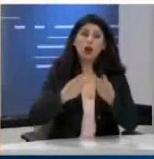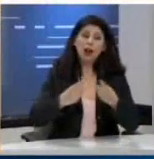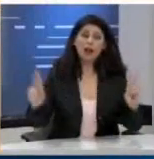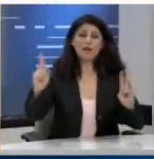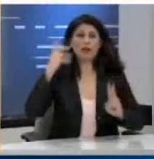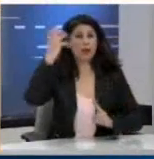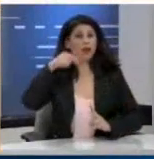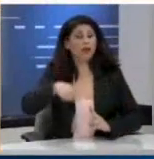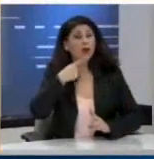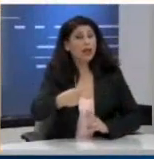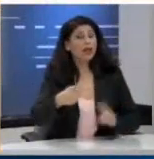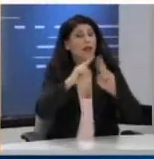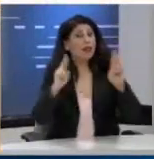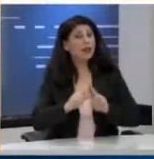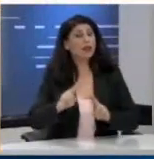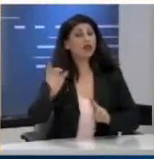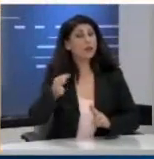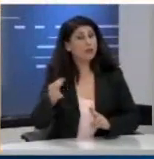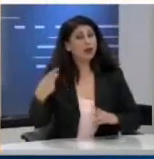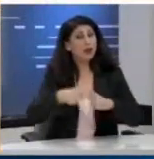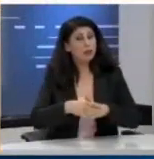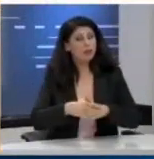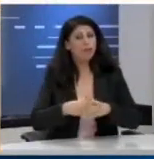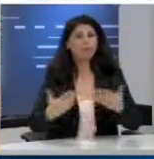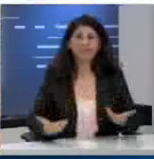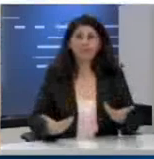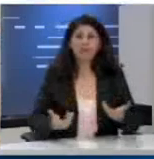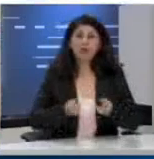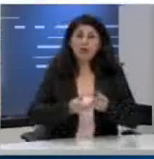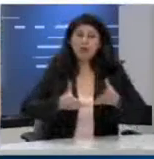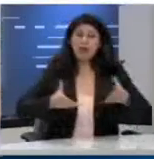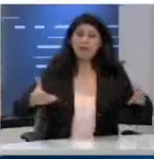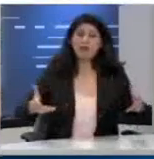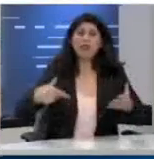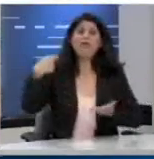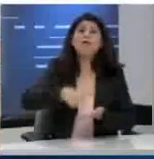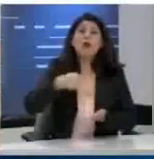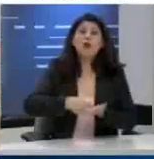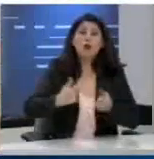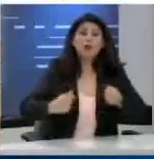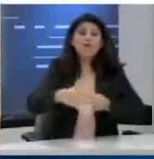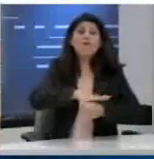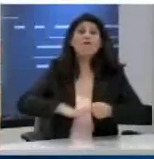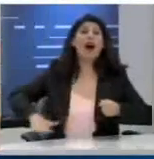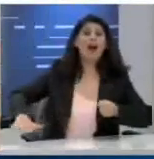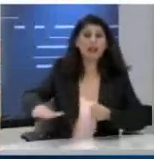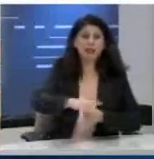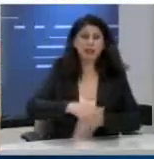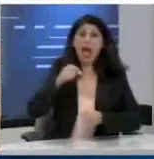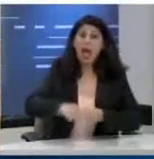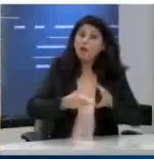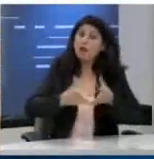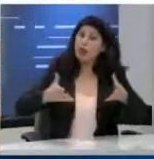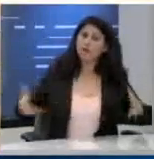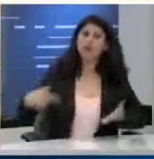υποστηρίζετε. Και αυτά έλεγε και το Διεθνέ Νομισματικό Ταμείο. Η διεύρυνση της φορολογικής βάσης. Αυτό μας έλεγε. Και αυτή τη διεύρυνση